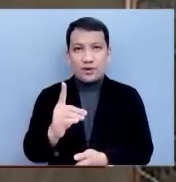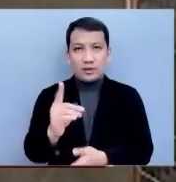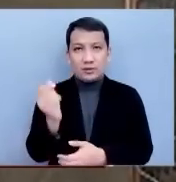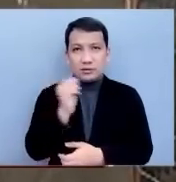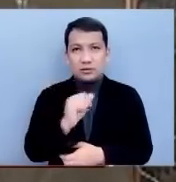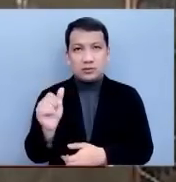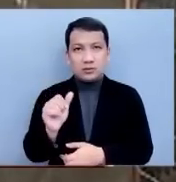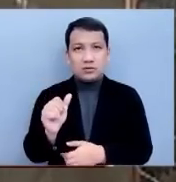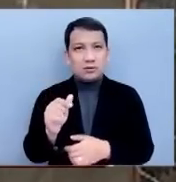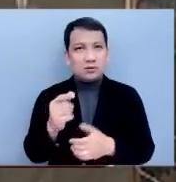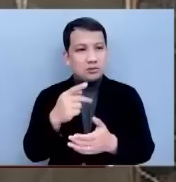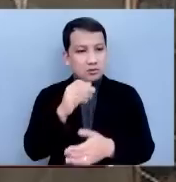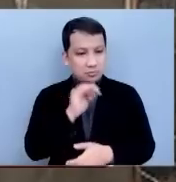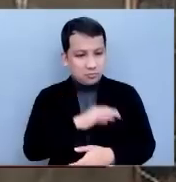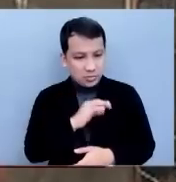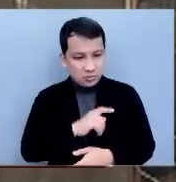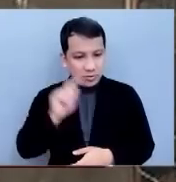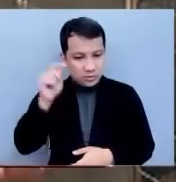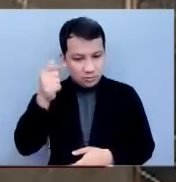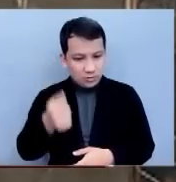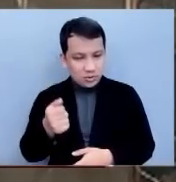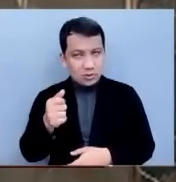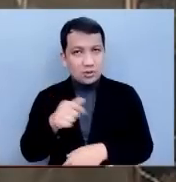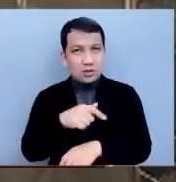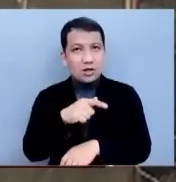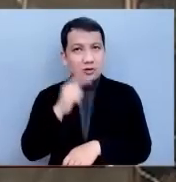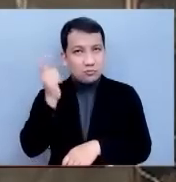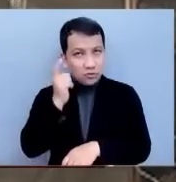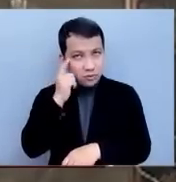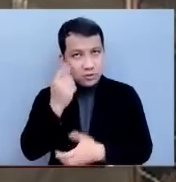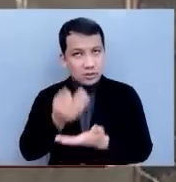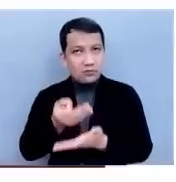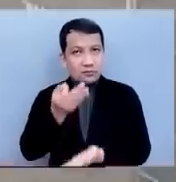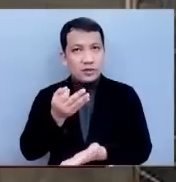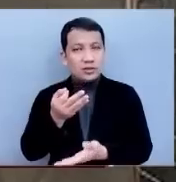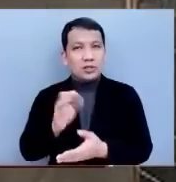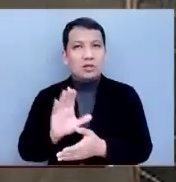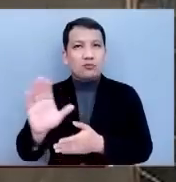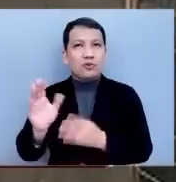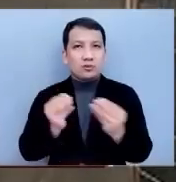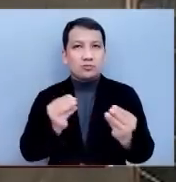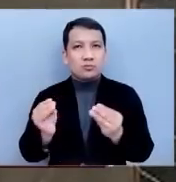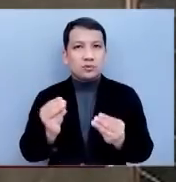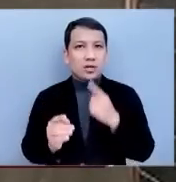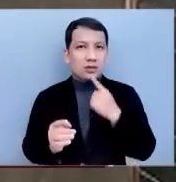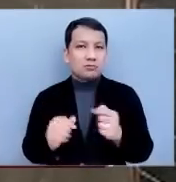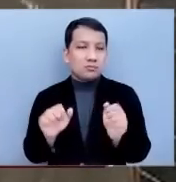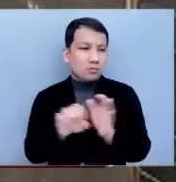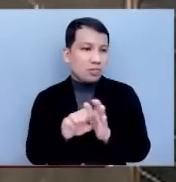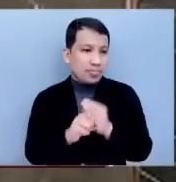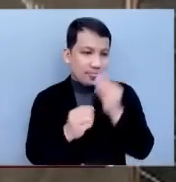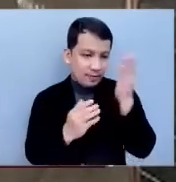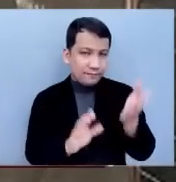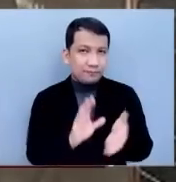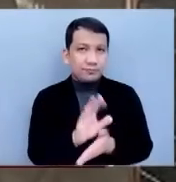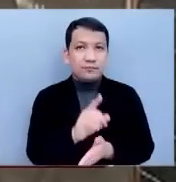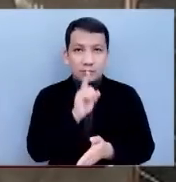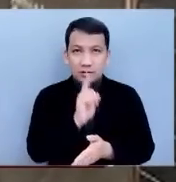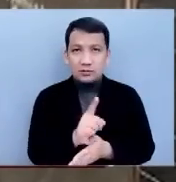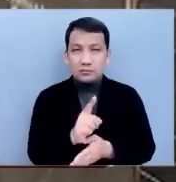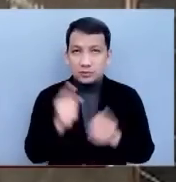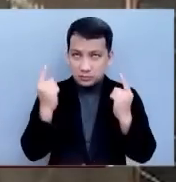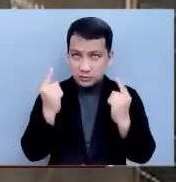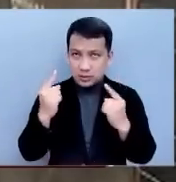fund, pension fund, sovereign fund, investment fund, is the management. We see examples of really